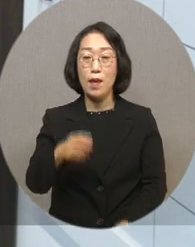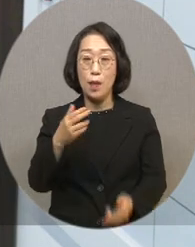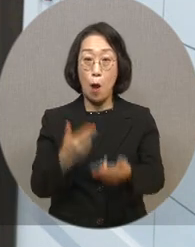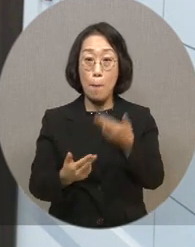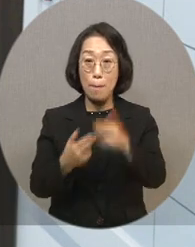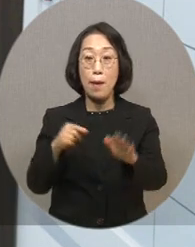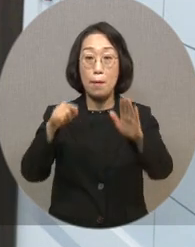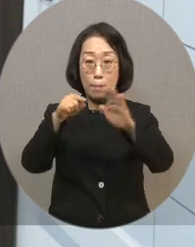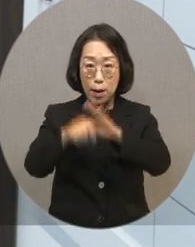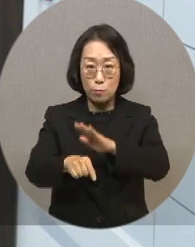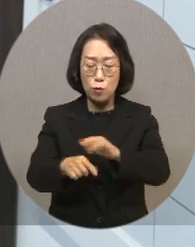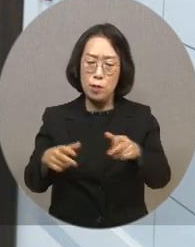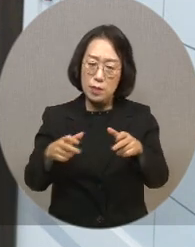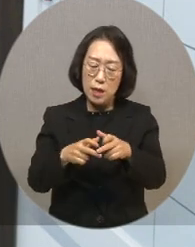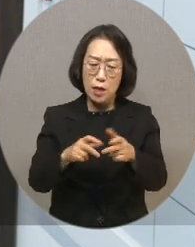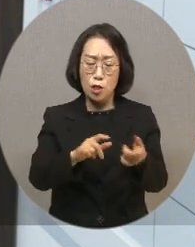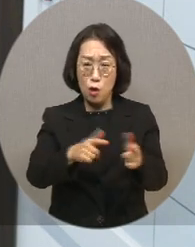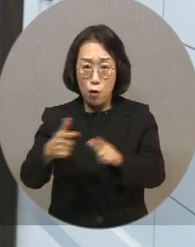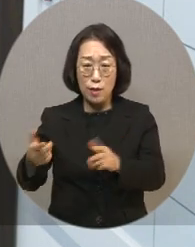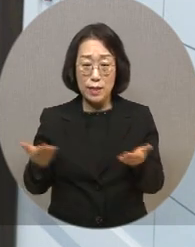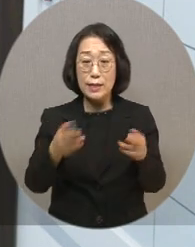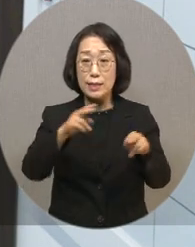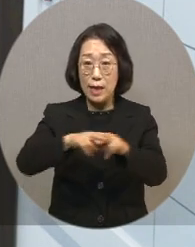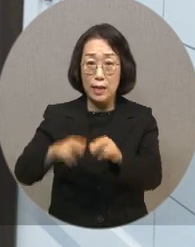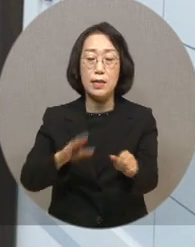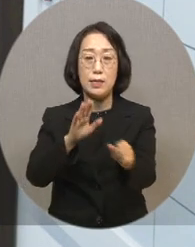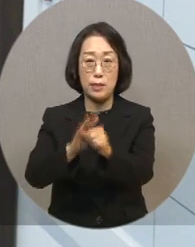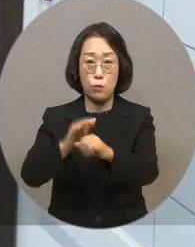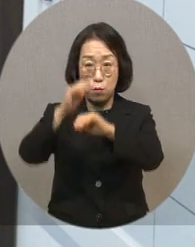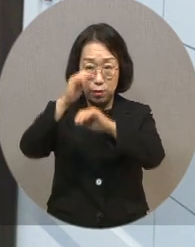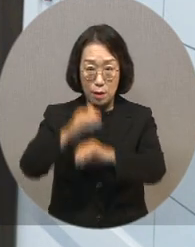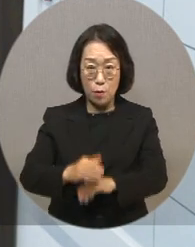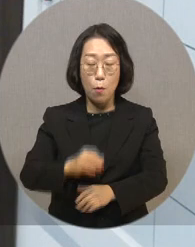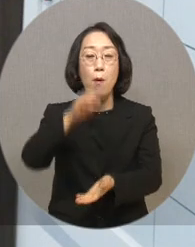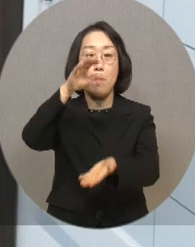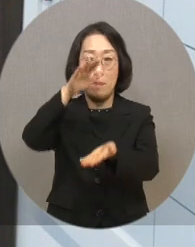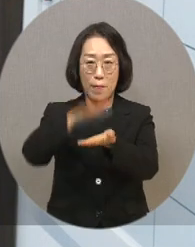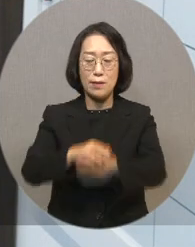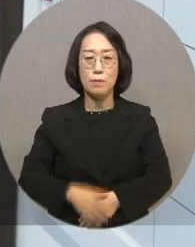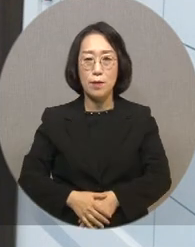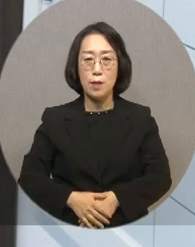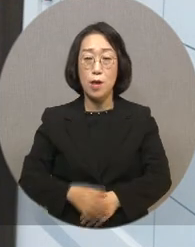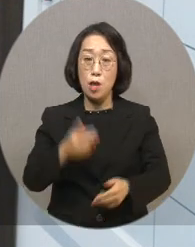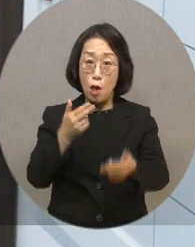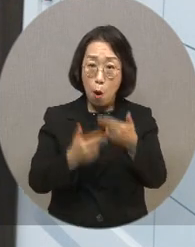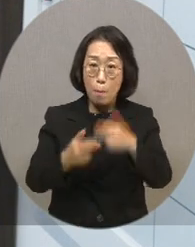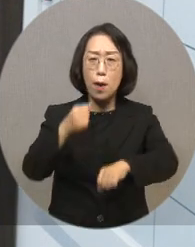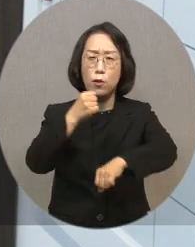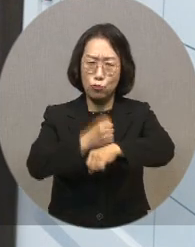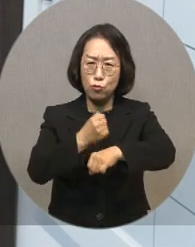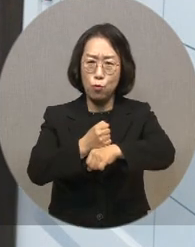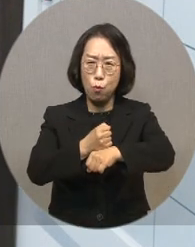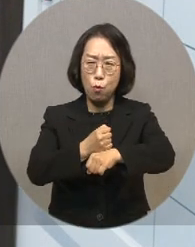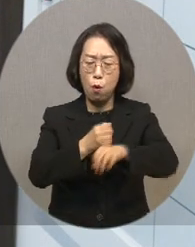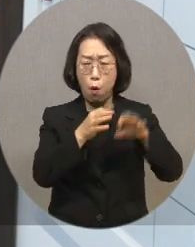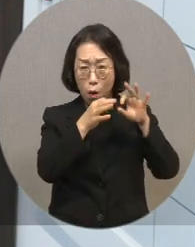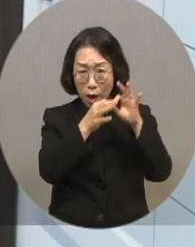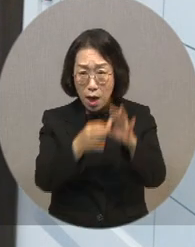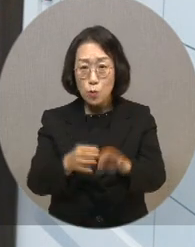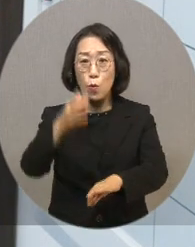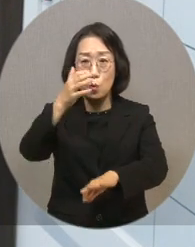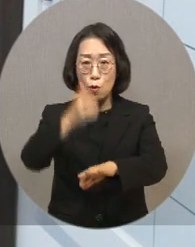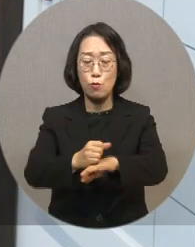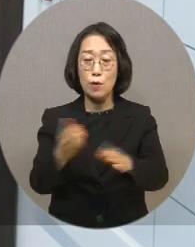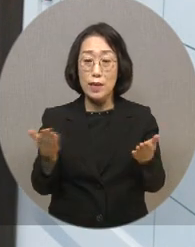한국장애인직업재활시설협회를 방문해 장애인의 다양한 일자리 지원에 대한 이야기 들어보았는데요. 이러한 협회의 노력들이 쌓여 직업재활에